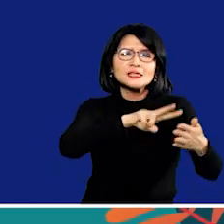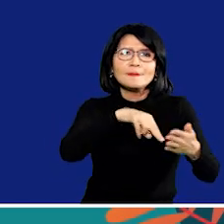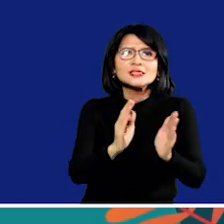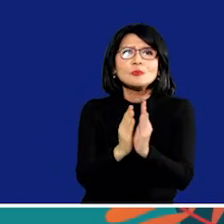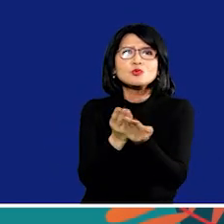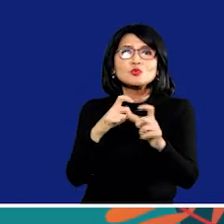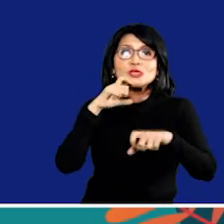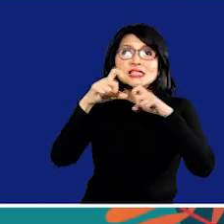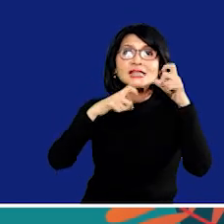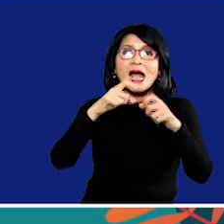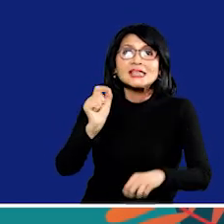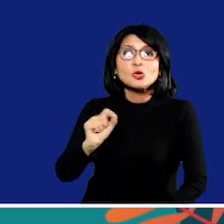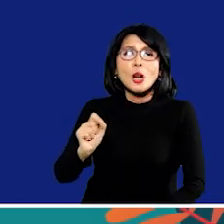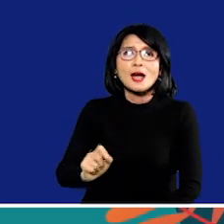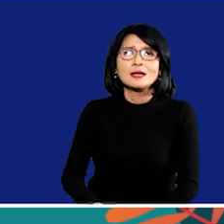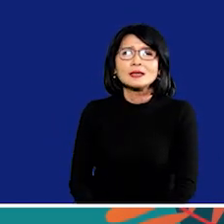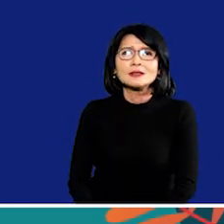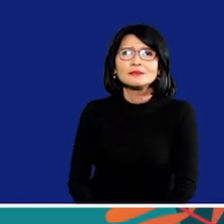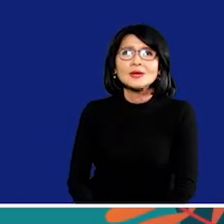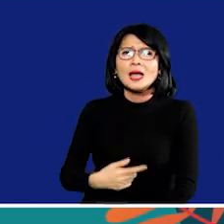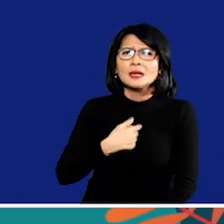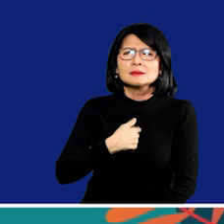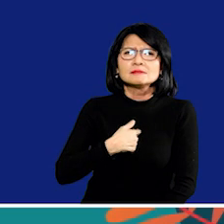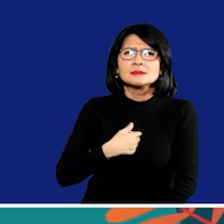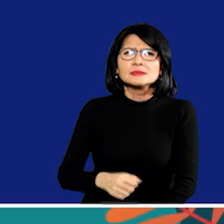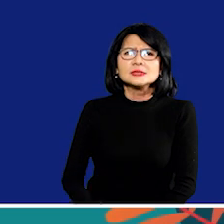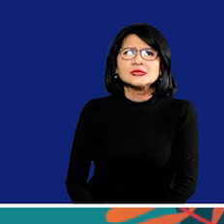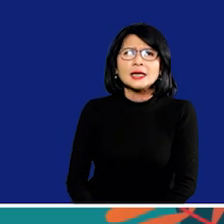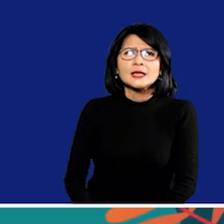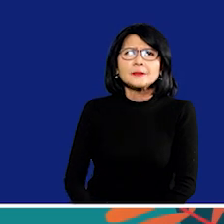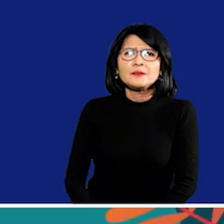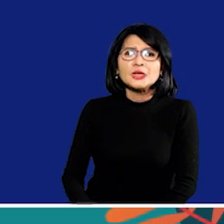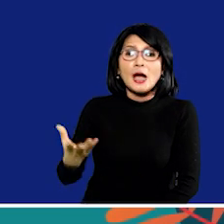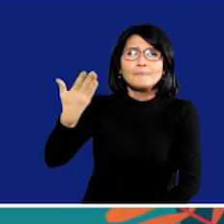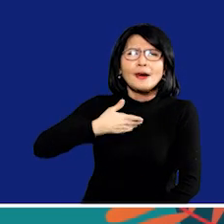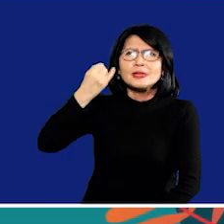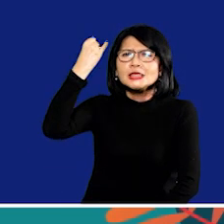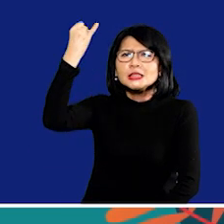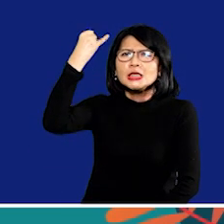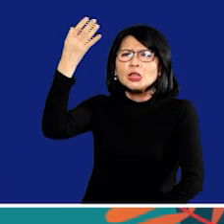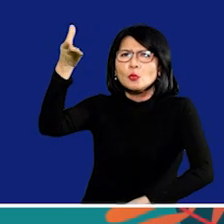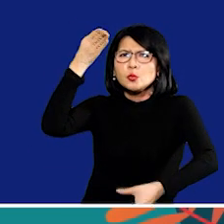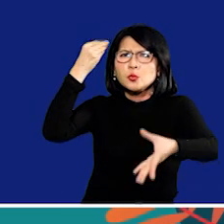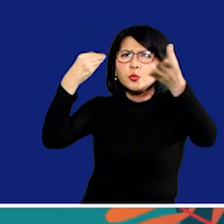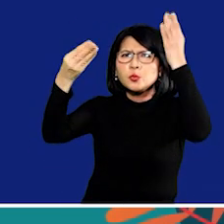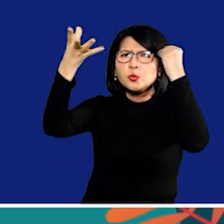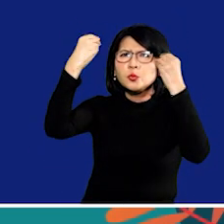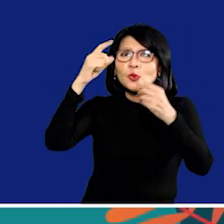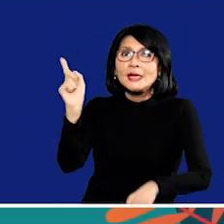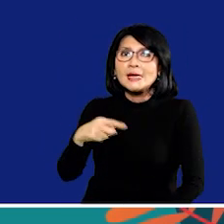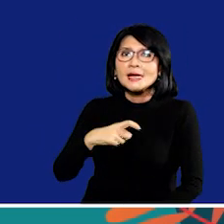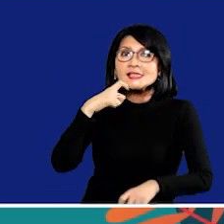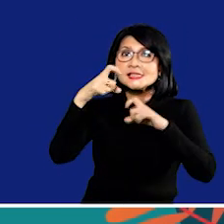di sekolah. Saya jadi mendapatkan banyak ide-ide dalam cerita